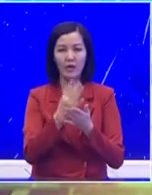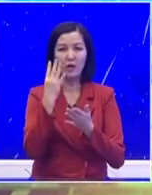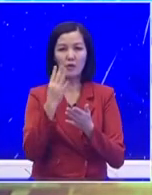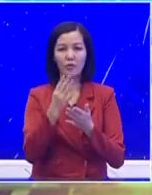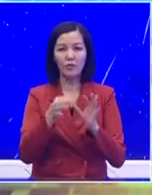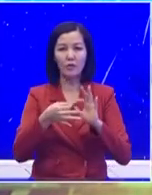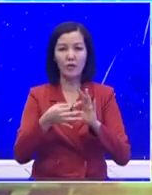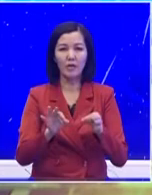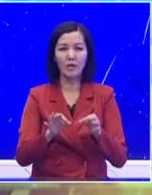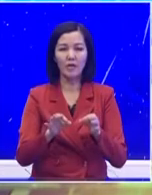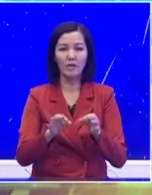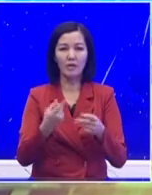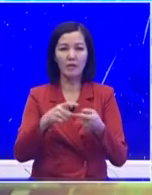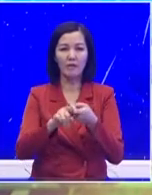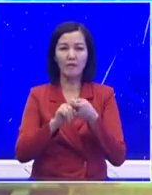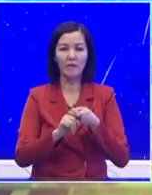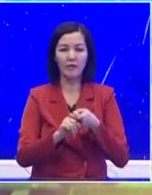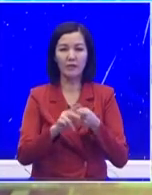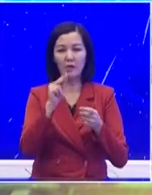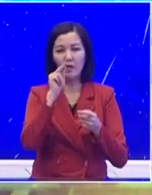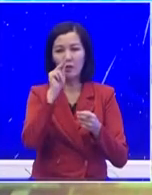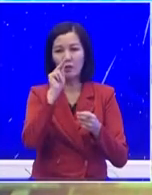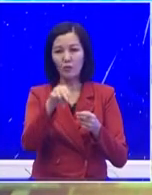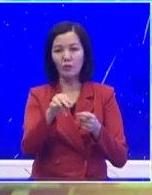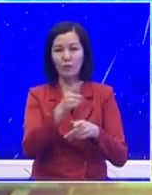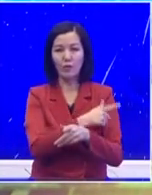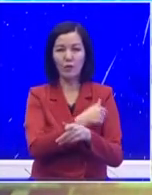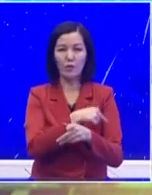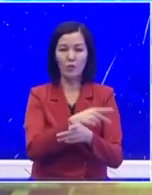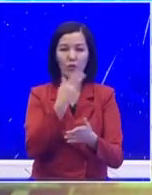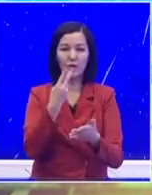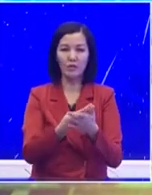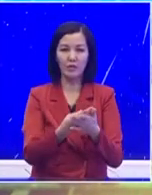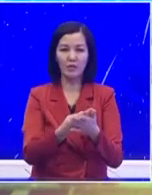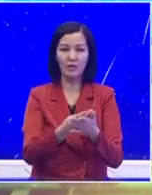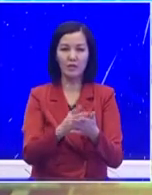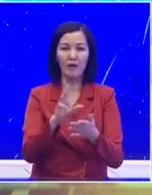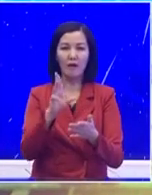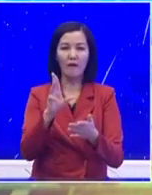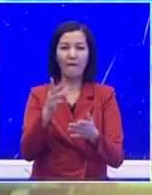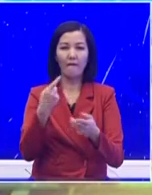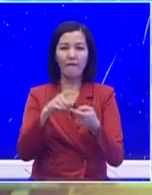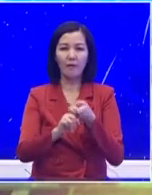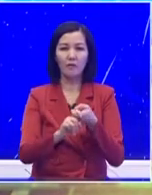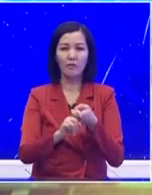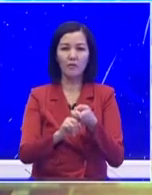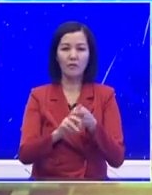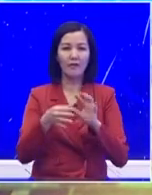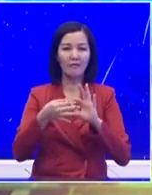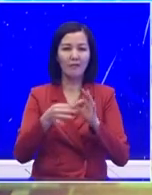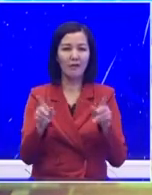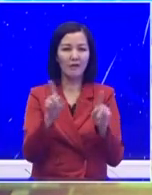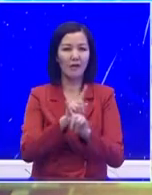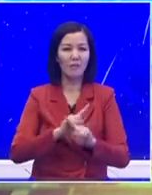4-теуі жіті респираторлық вирустық инфекция күдігімен ауруханаға жатқызылыпты. Вирустық инфекциялар арасындағы нақты